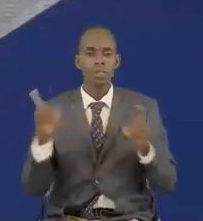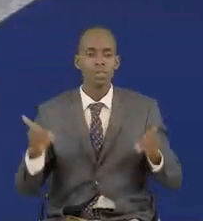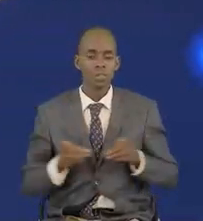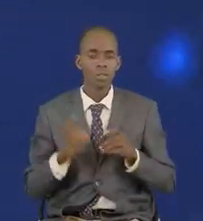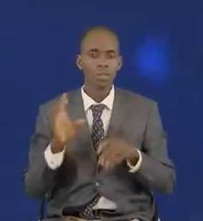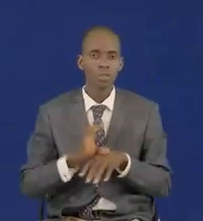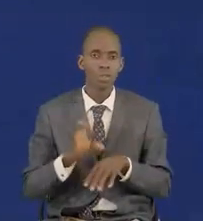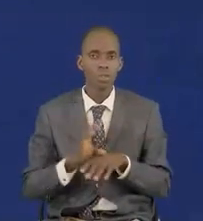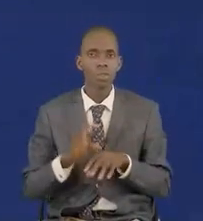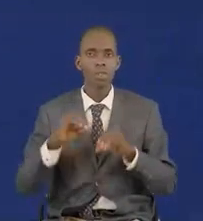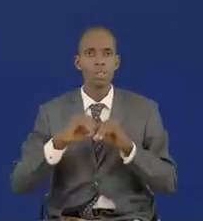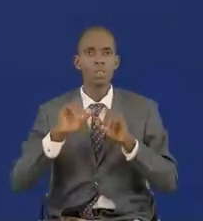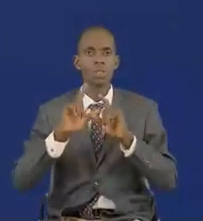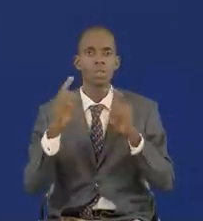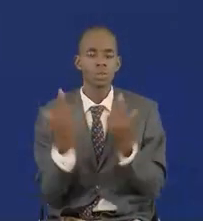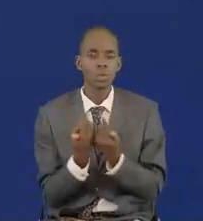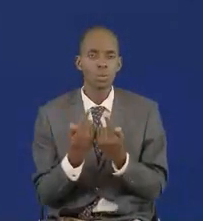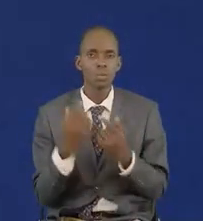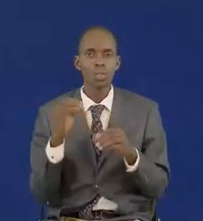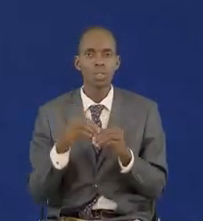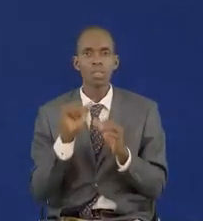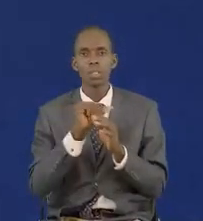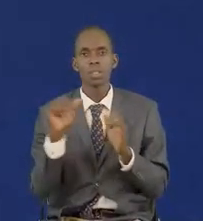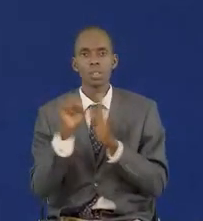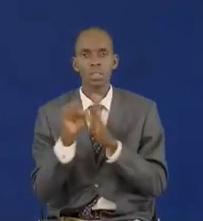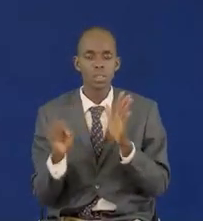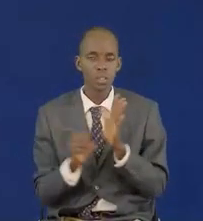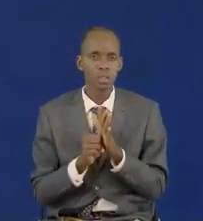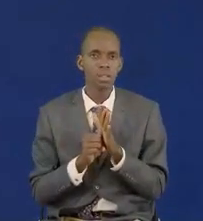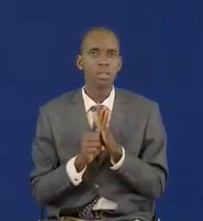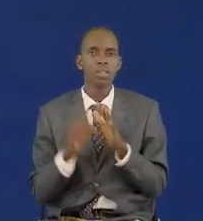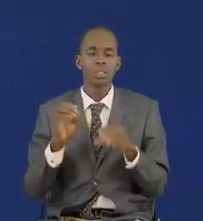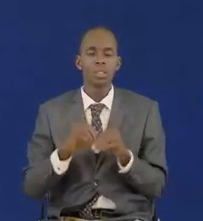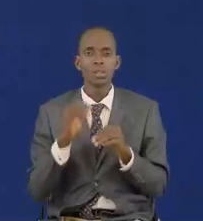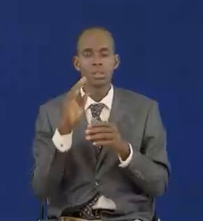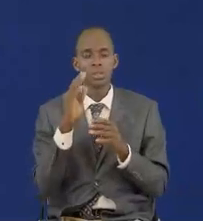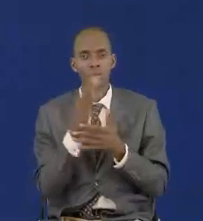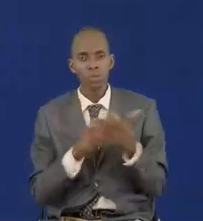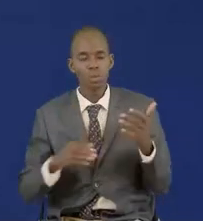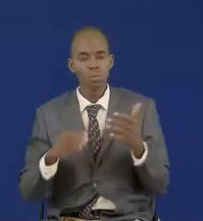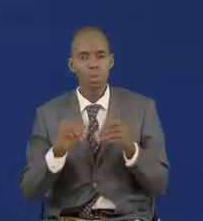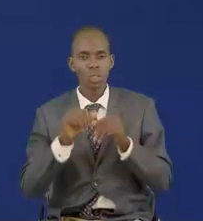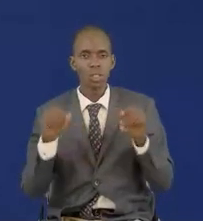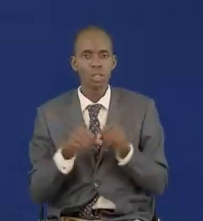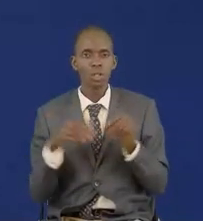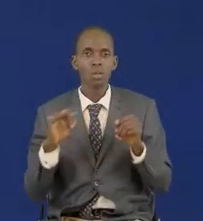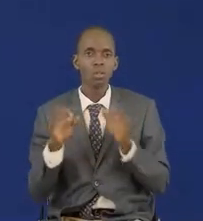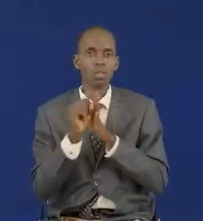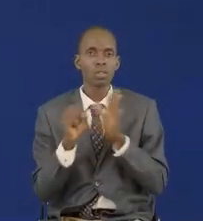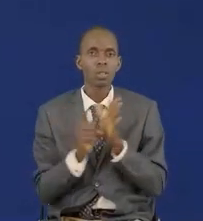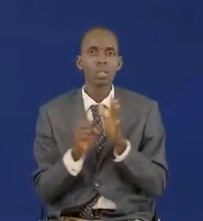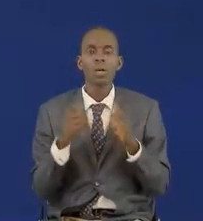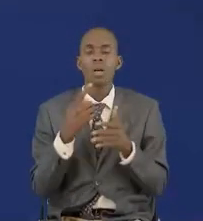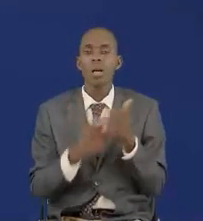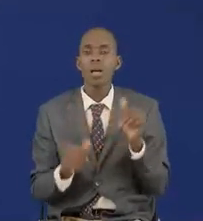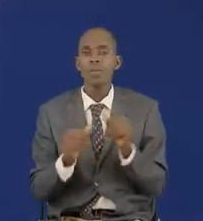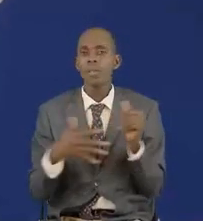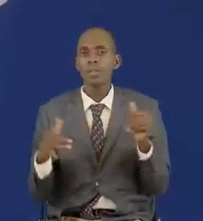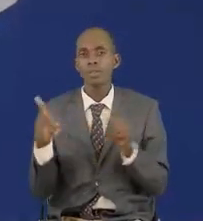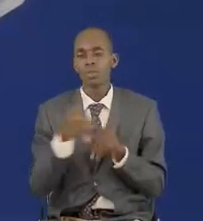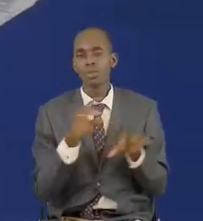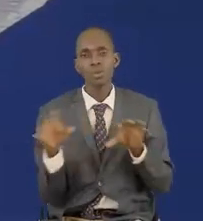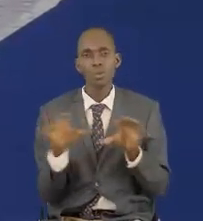dans le groupe et dans l'état dans les régions dans nos pays tout ce que nous faisons comme nous prêchons comme